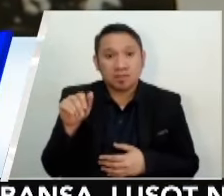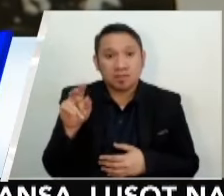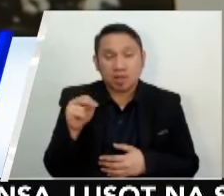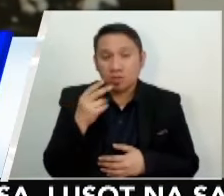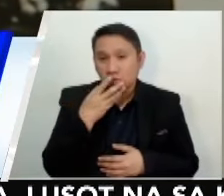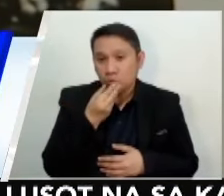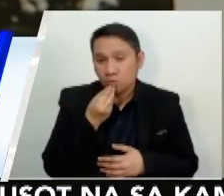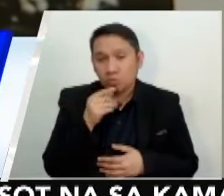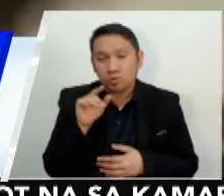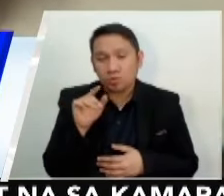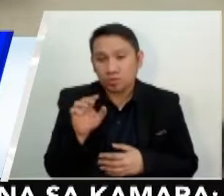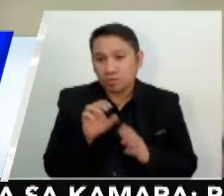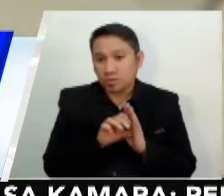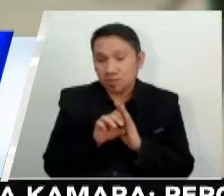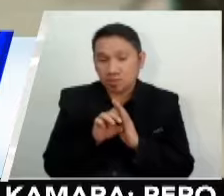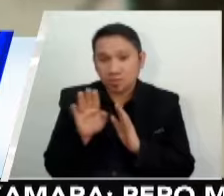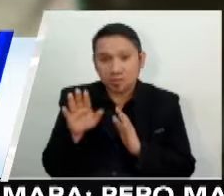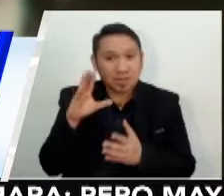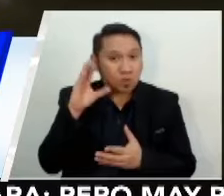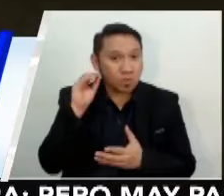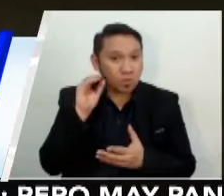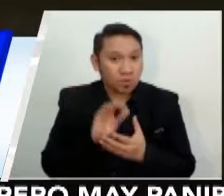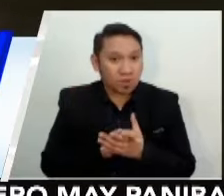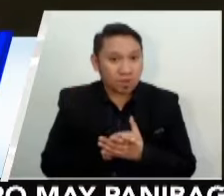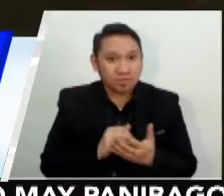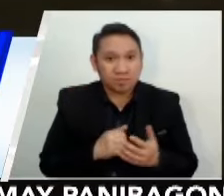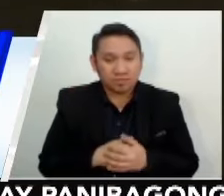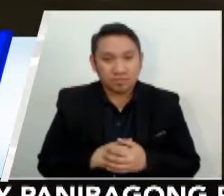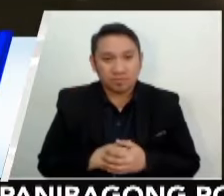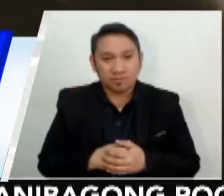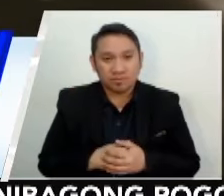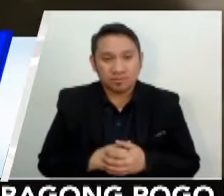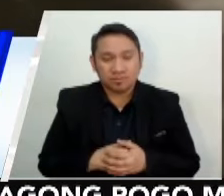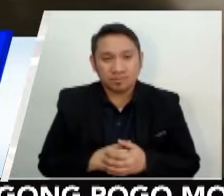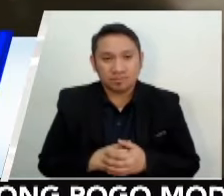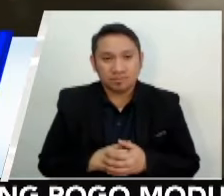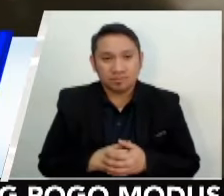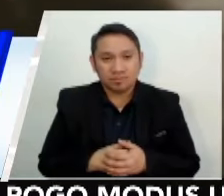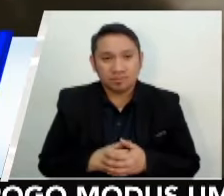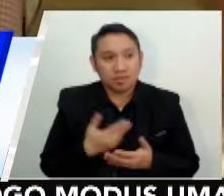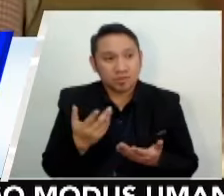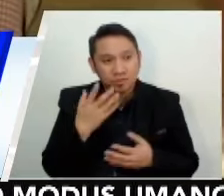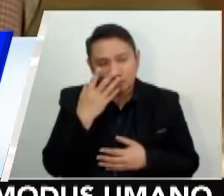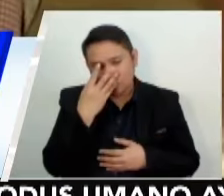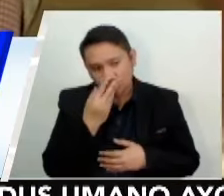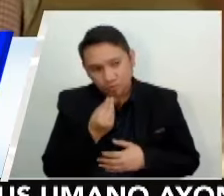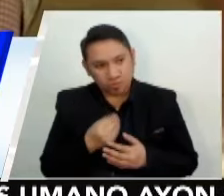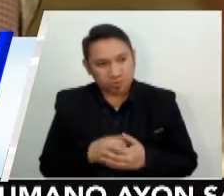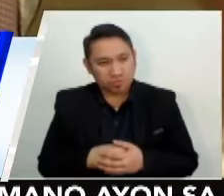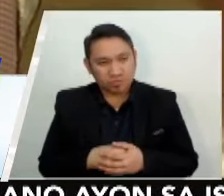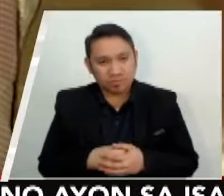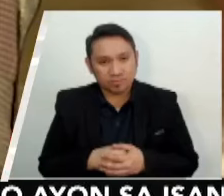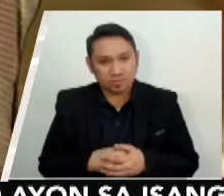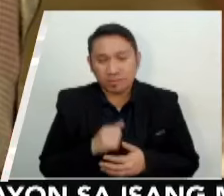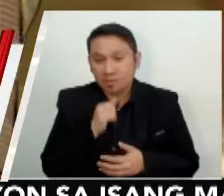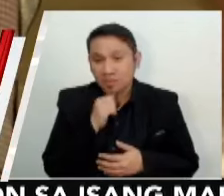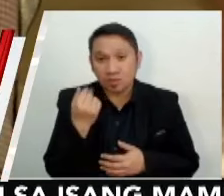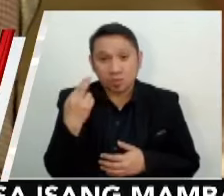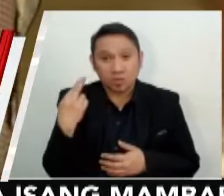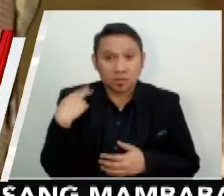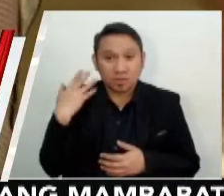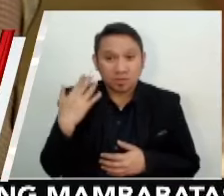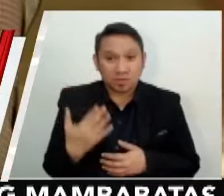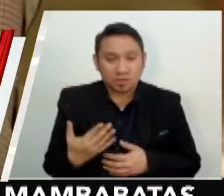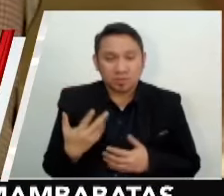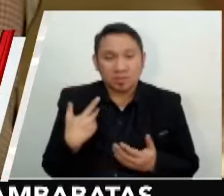si Josephine Bracken, habang ito'y nahihimbing sa pagtulog. It does not only represent the last love of Jose Rizal,